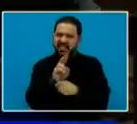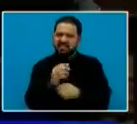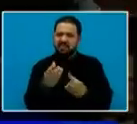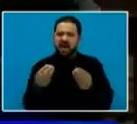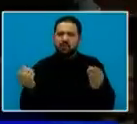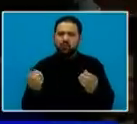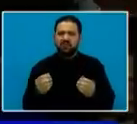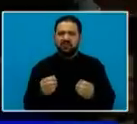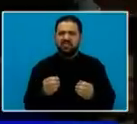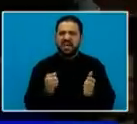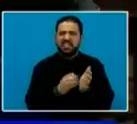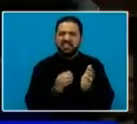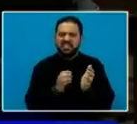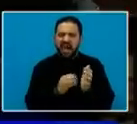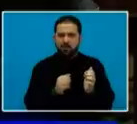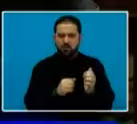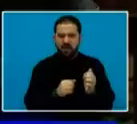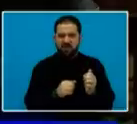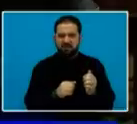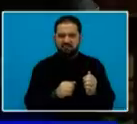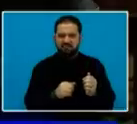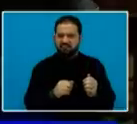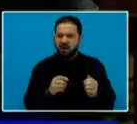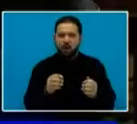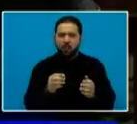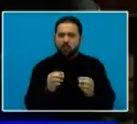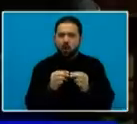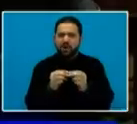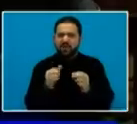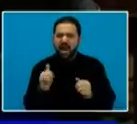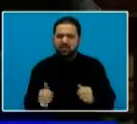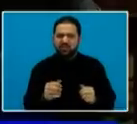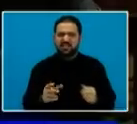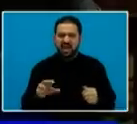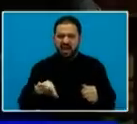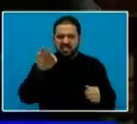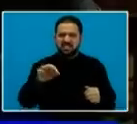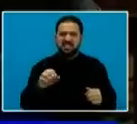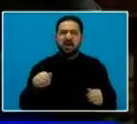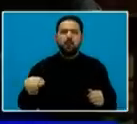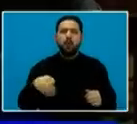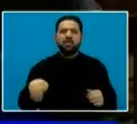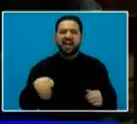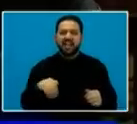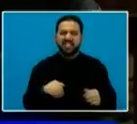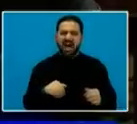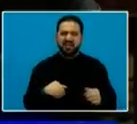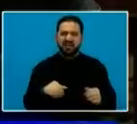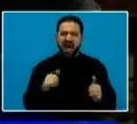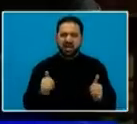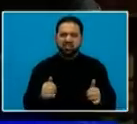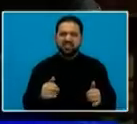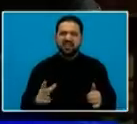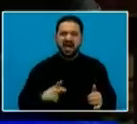decât li se cuvine. Chestiunile astea care țin până la urmă de modernitate și ne place sau nu, ăsta e cursul